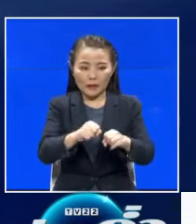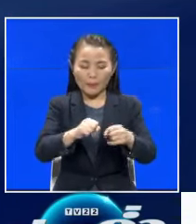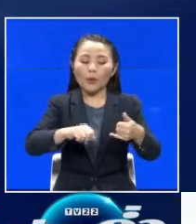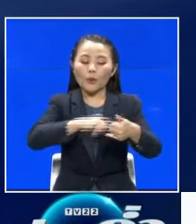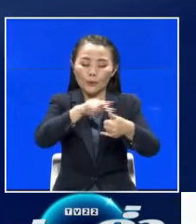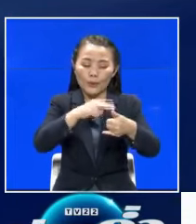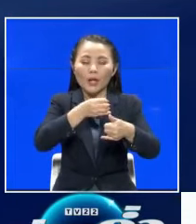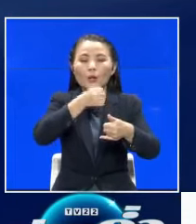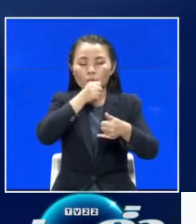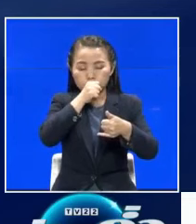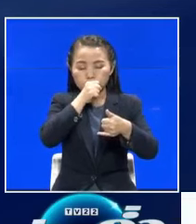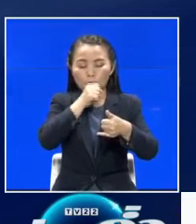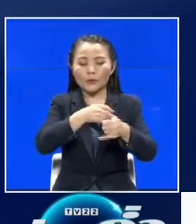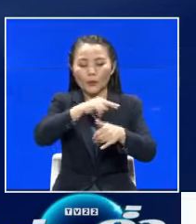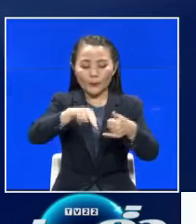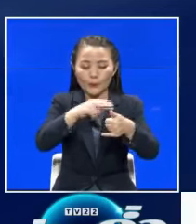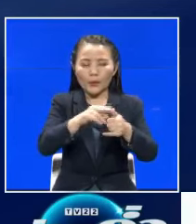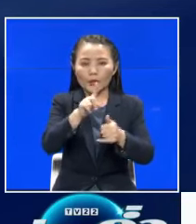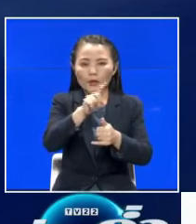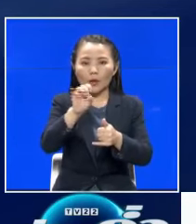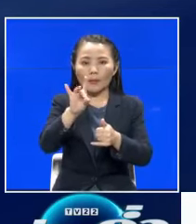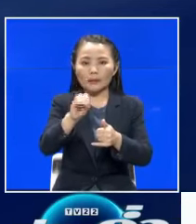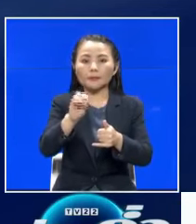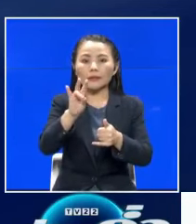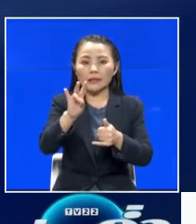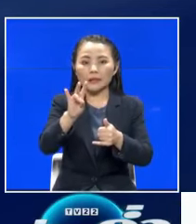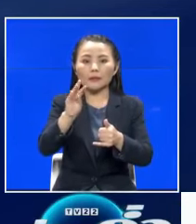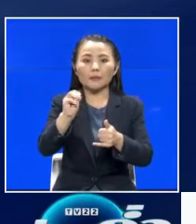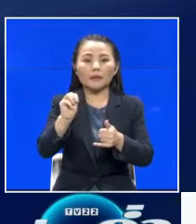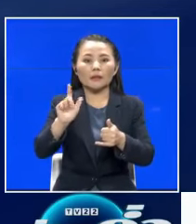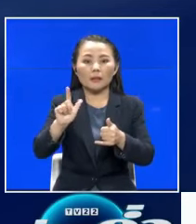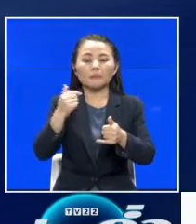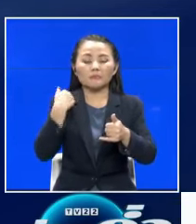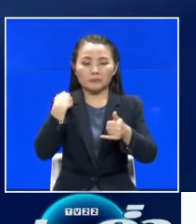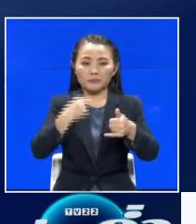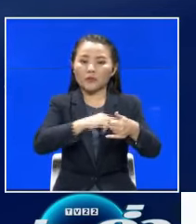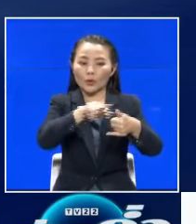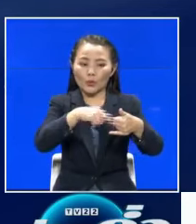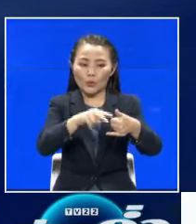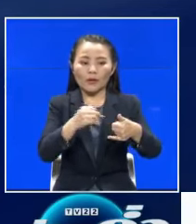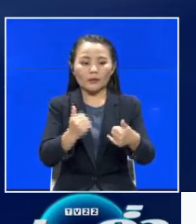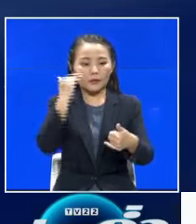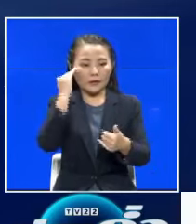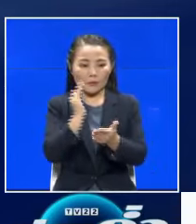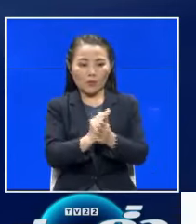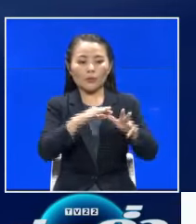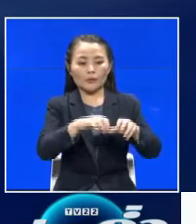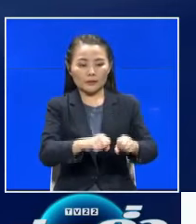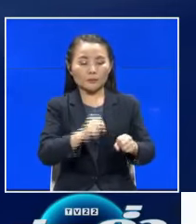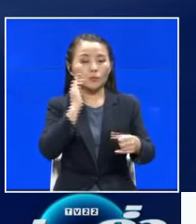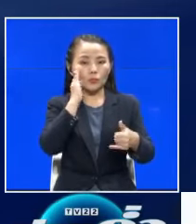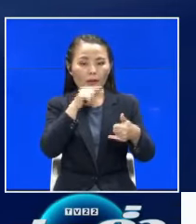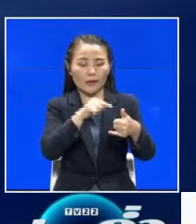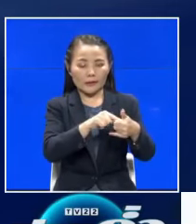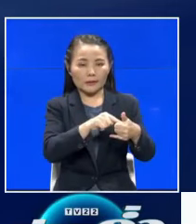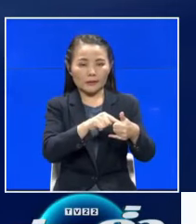อล์วัดปริมาณแอลกอฮอล์ได้187 มิลลิกรัมเปอร์เซ็นต์นะคะเบื้องต้นค่ะตำรวจก็คุมตัวนายคุณากร